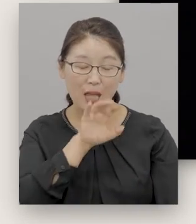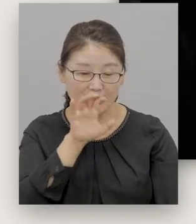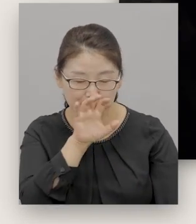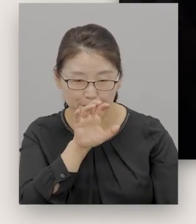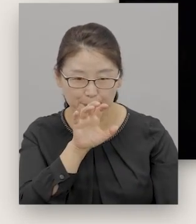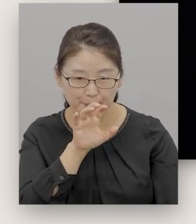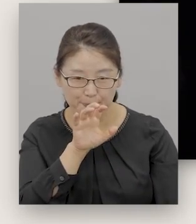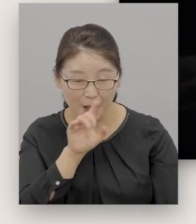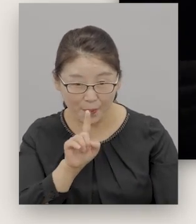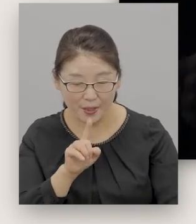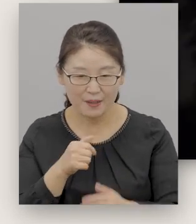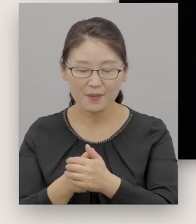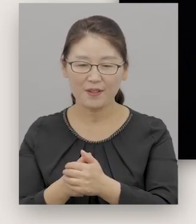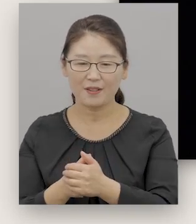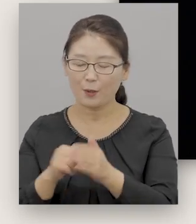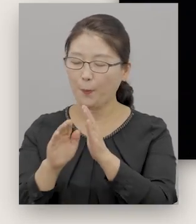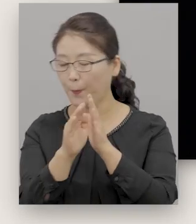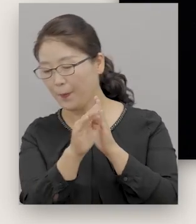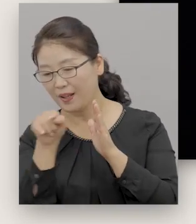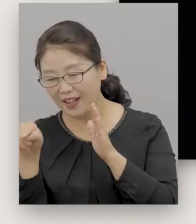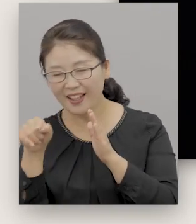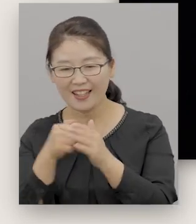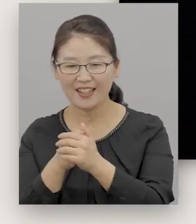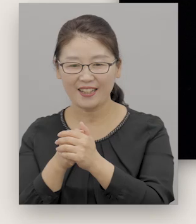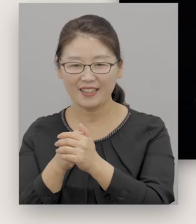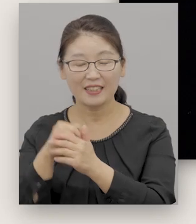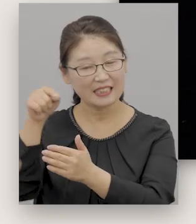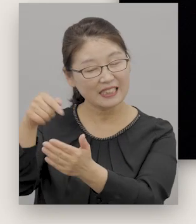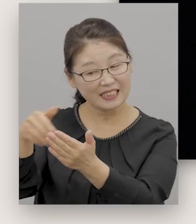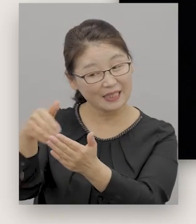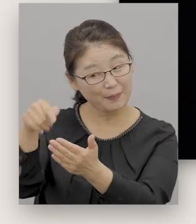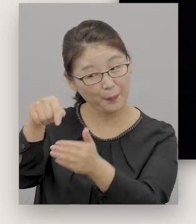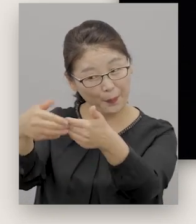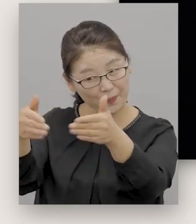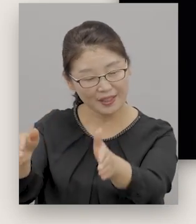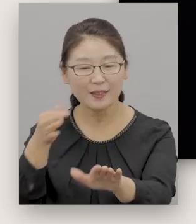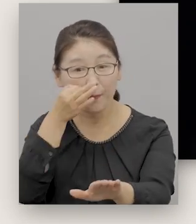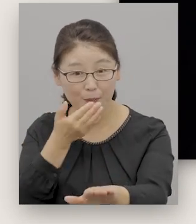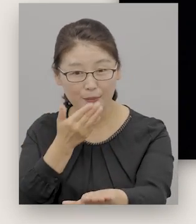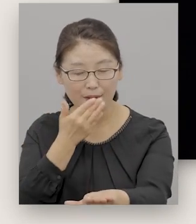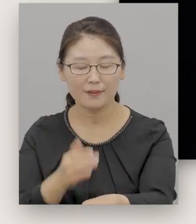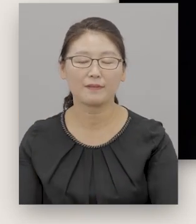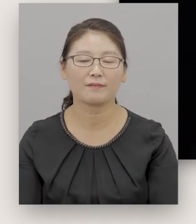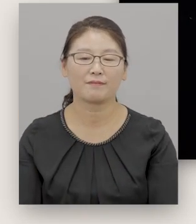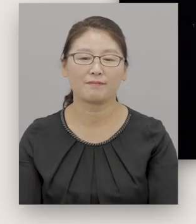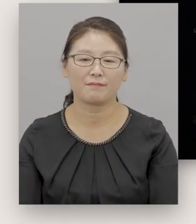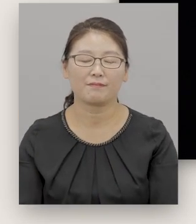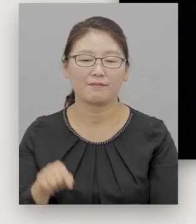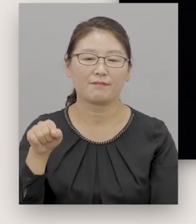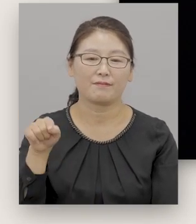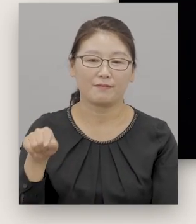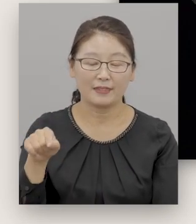그 19금 섹션 조금 이제 좀 가려져 있는 이제 그 부분에서 좀 관찰을 하실 수 있으시고요.